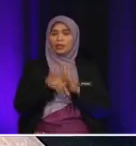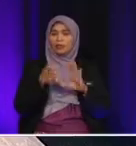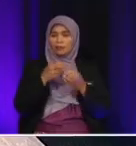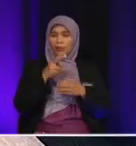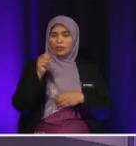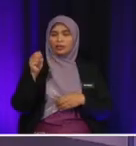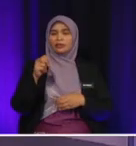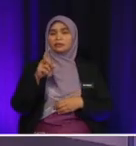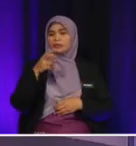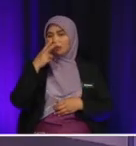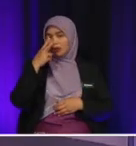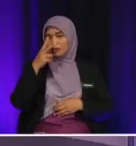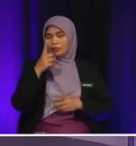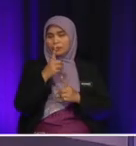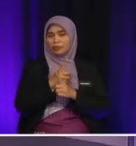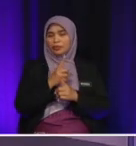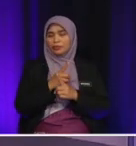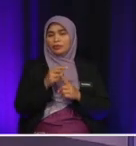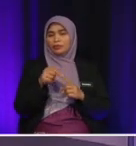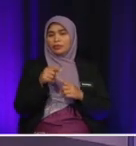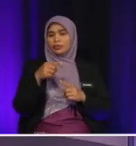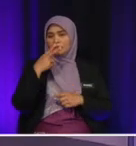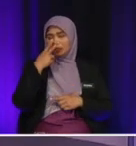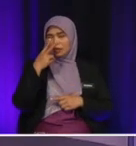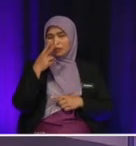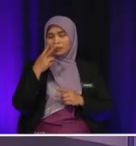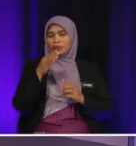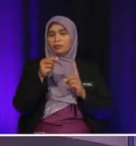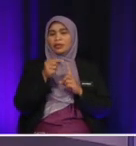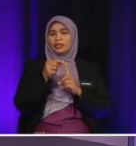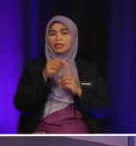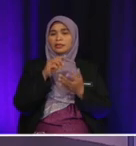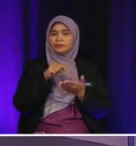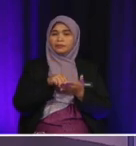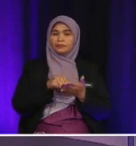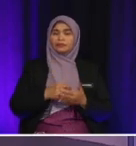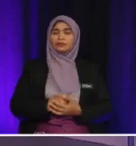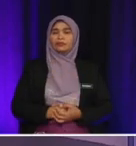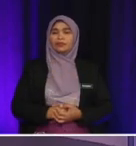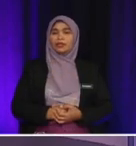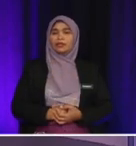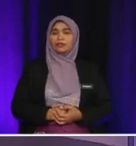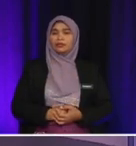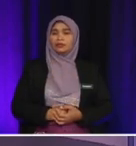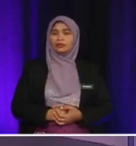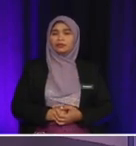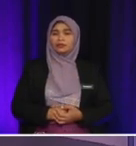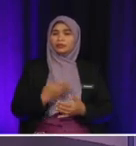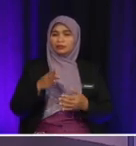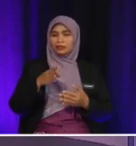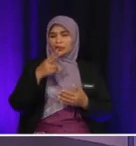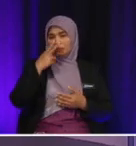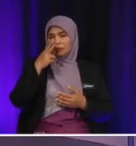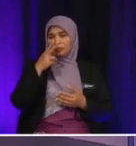teliti apabila melihat ya mengulang kaji dan pastikan anda buat senarai semak dah study ke belum Dah